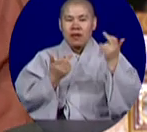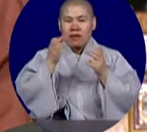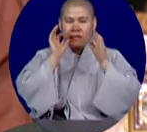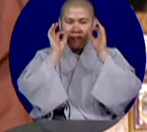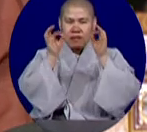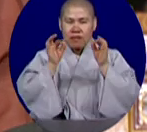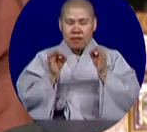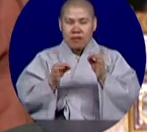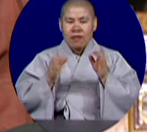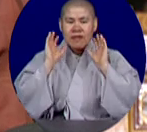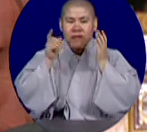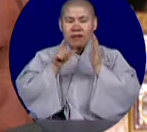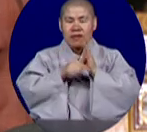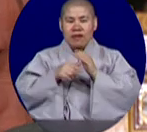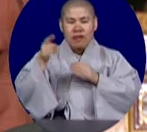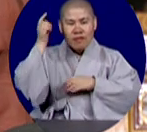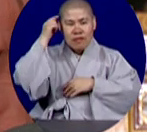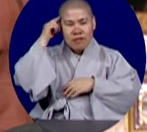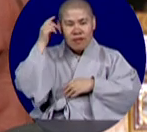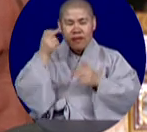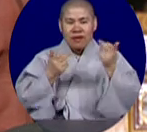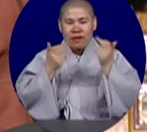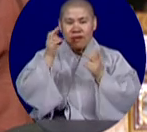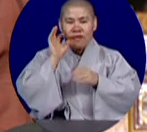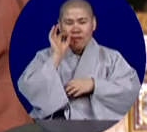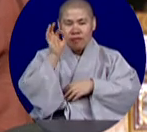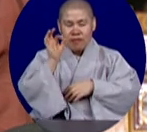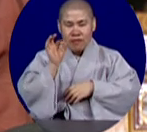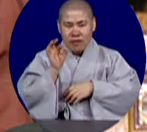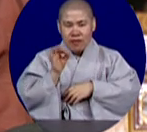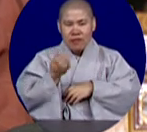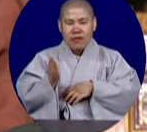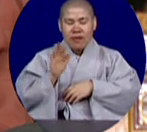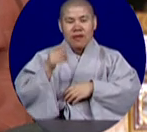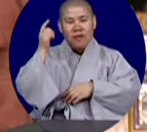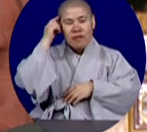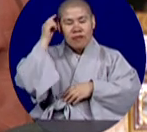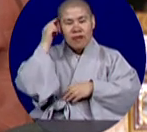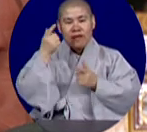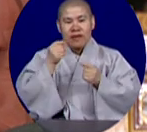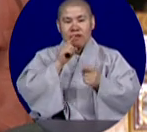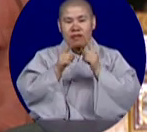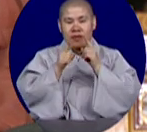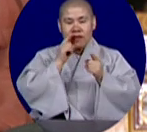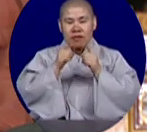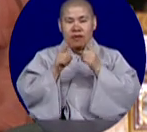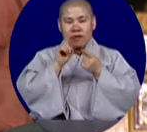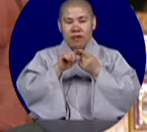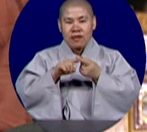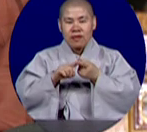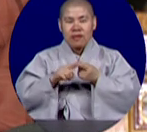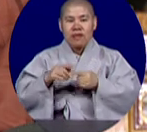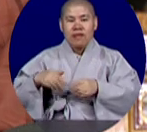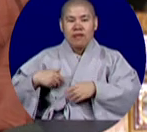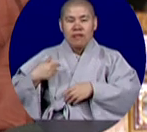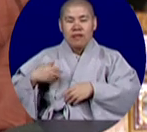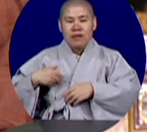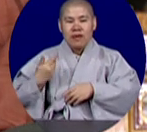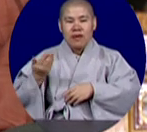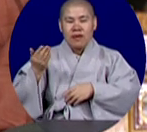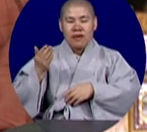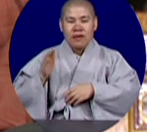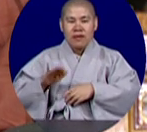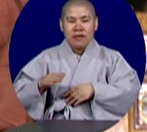저 뭐 때문에 산 보이는 건 나도 다 보는데 왜 저런 말씀하시나 몰랐어요. 그 여기에 깊은 법문이